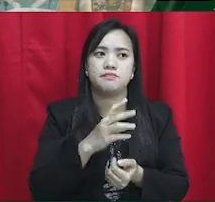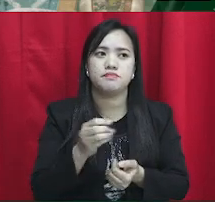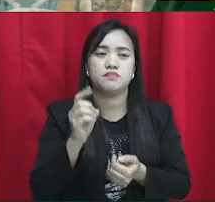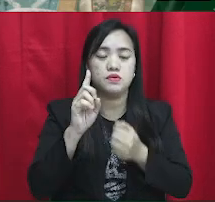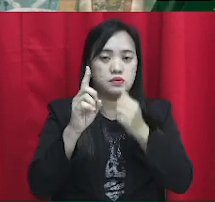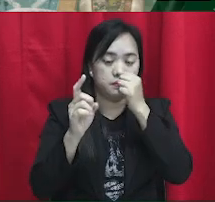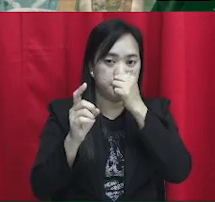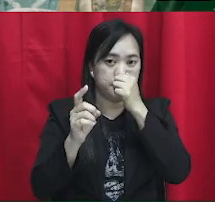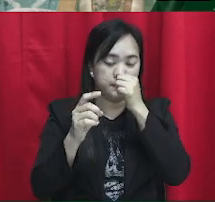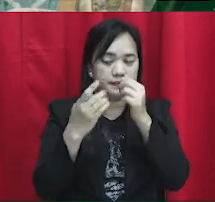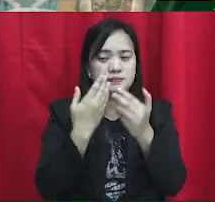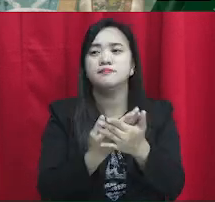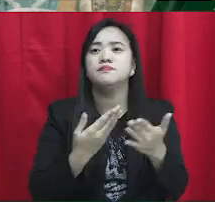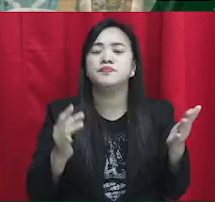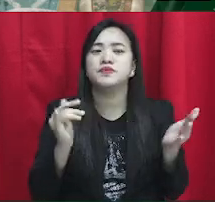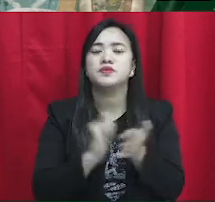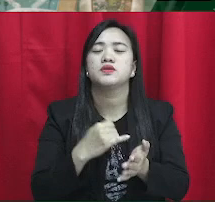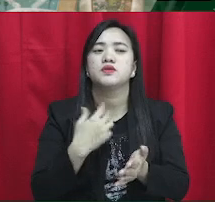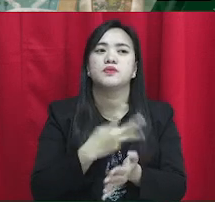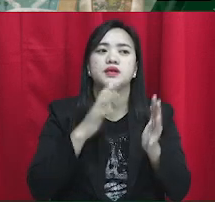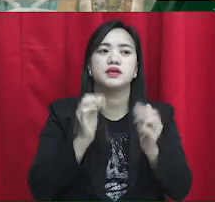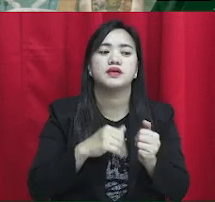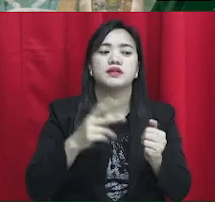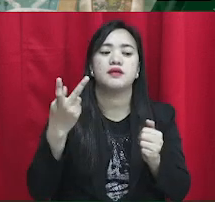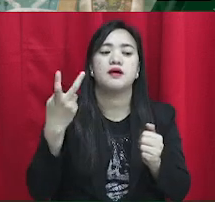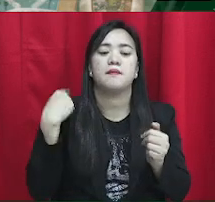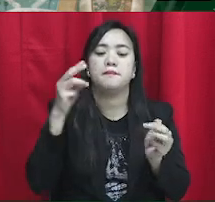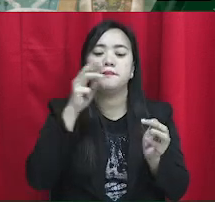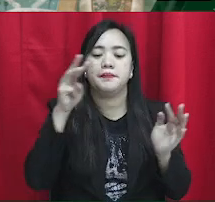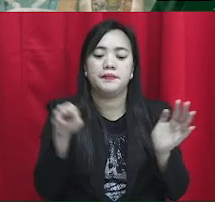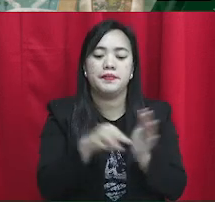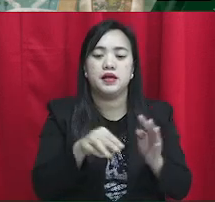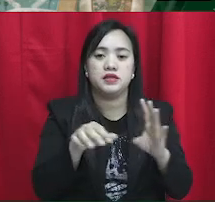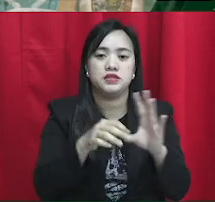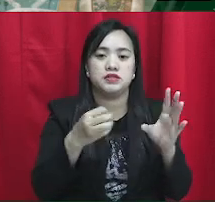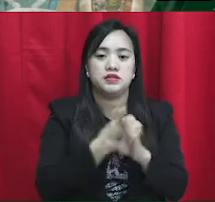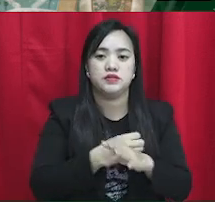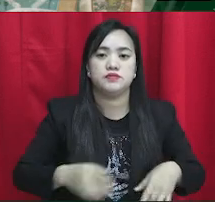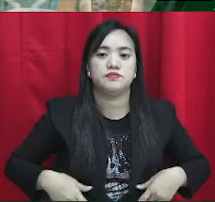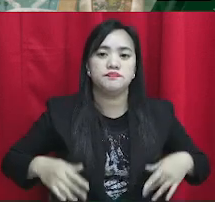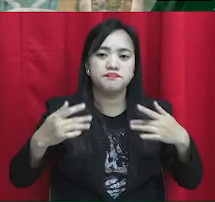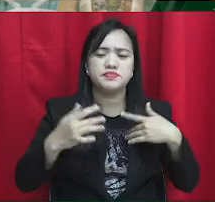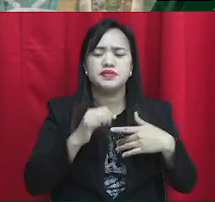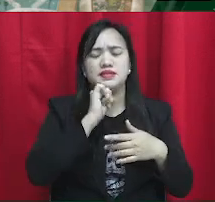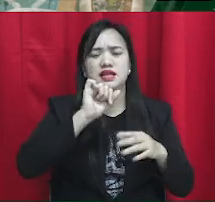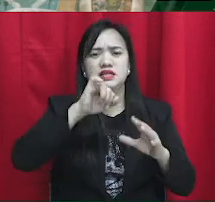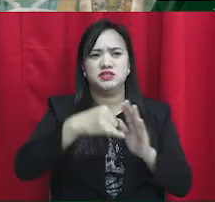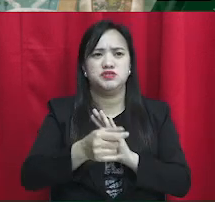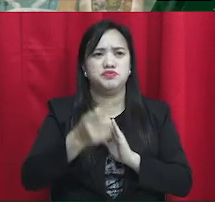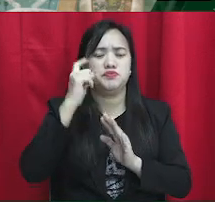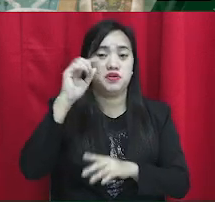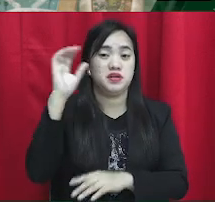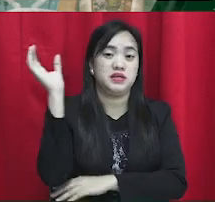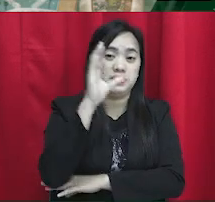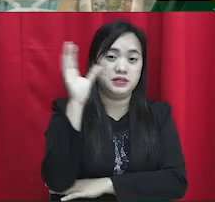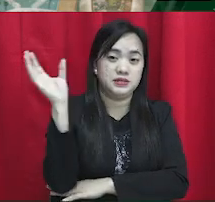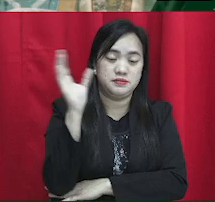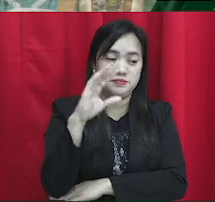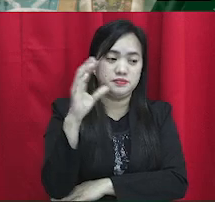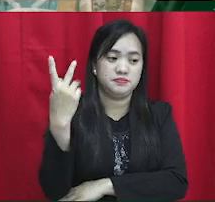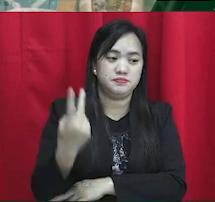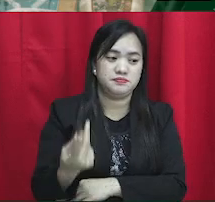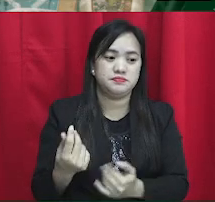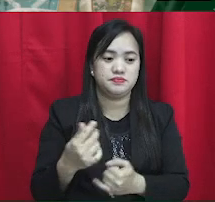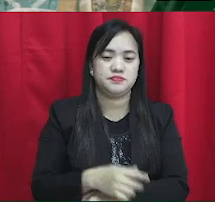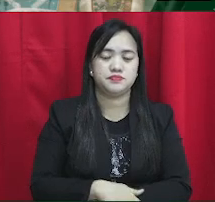pagpapahiwatig kung gaano talaga ka-importante ang nanay sa isang pamilya. Right. Hindi lang Pasko, di ba? Hindi lang natin aalalahanin kung Amen.